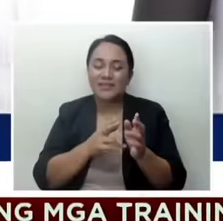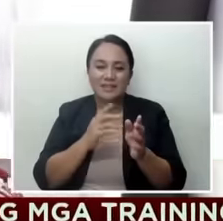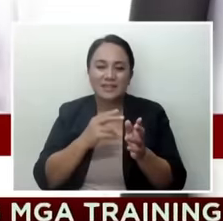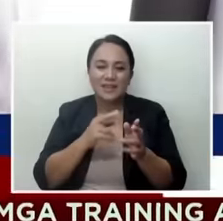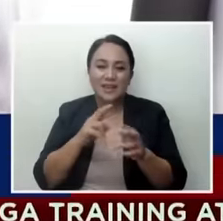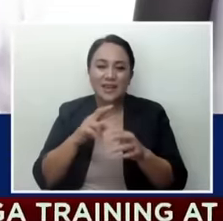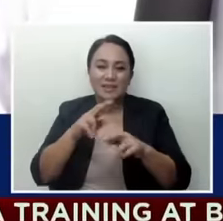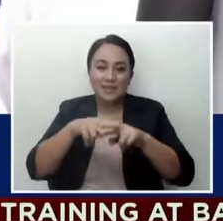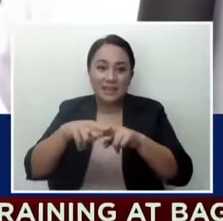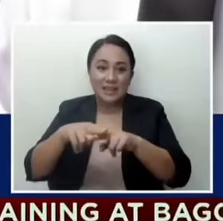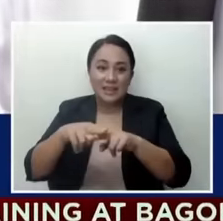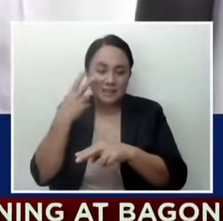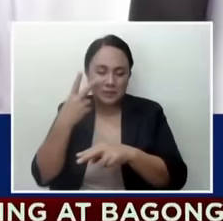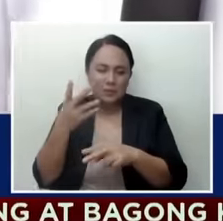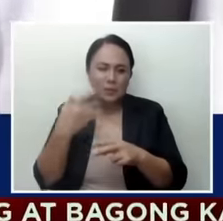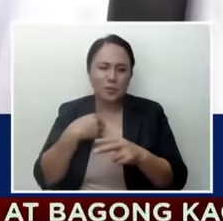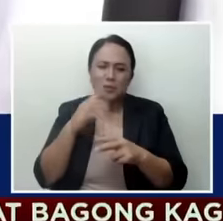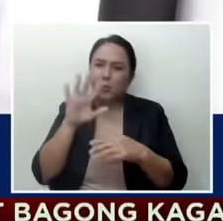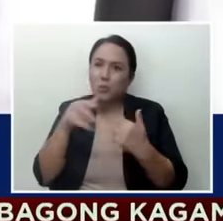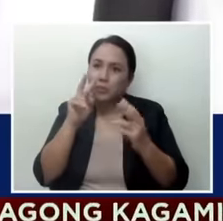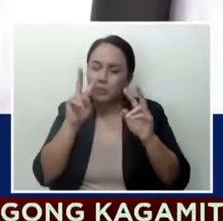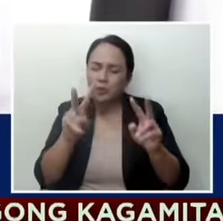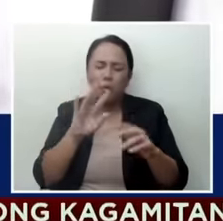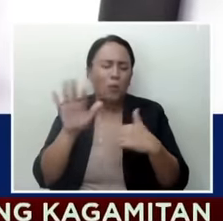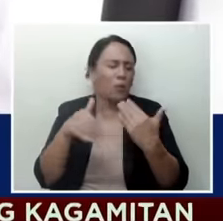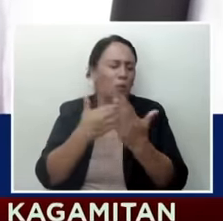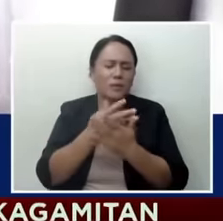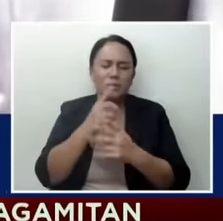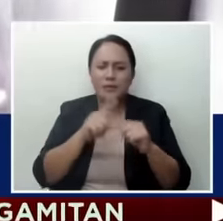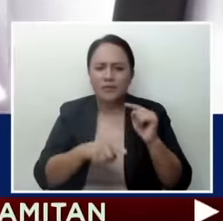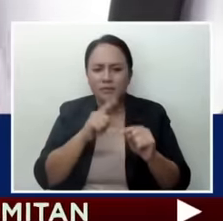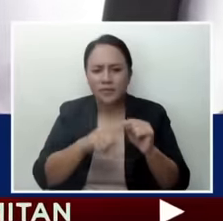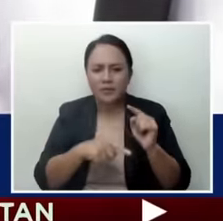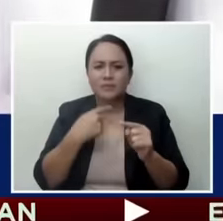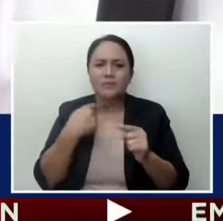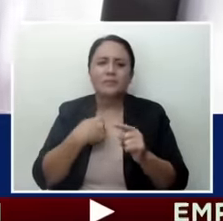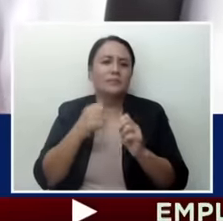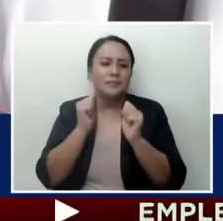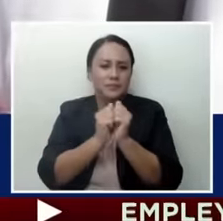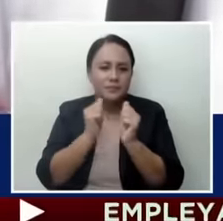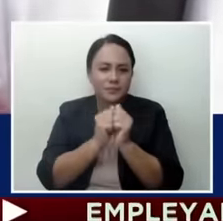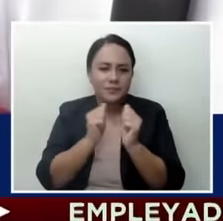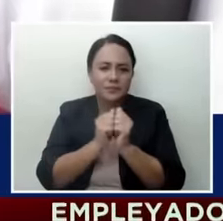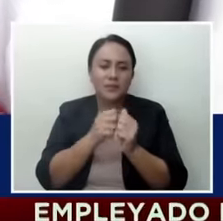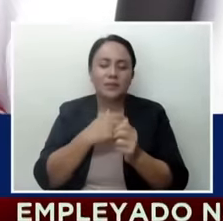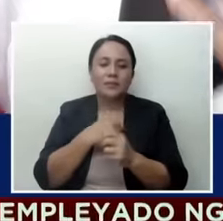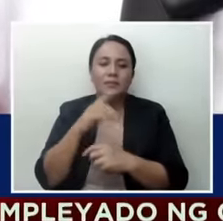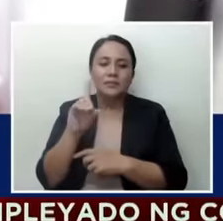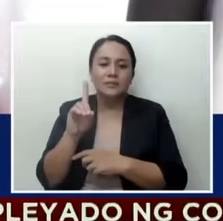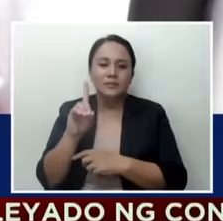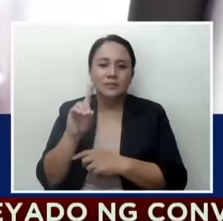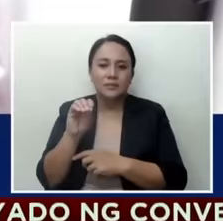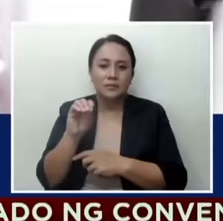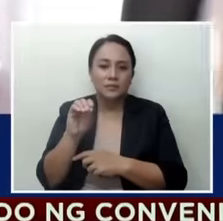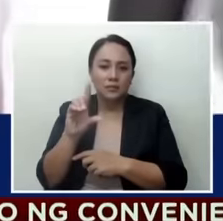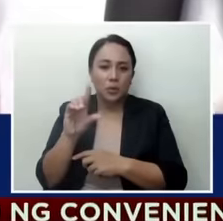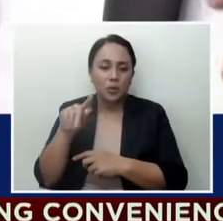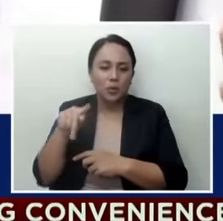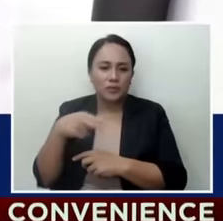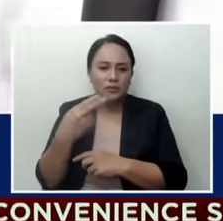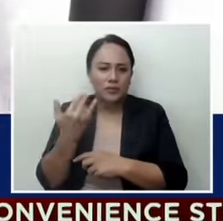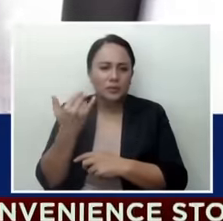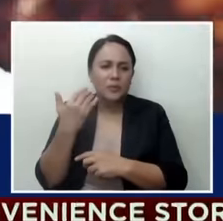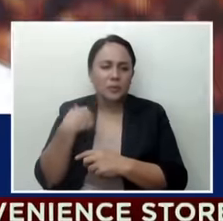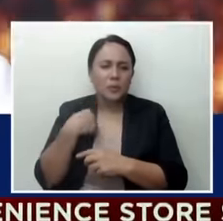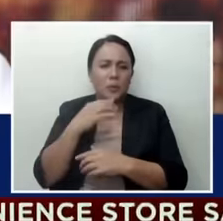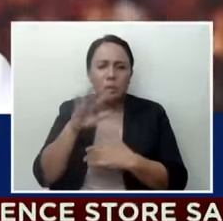yun. Lahat ng mga nakita ninyo, nakasama ko lahat. Lalo na Tito Dorps. Kasi lahat naman tayo